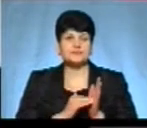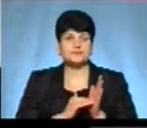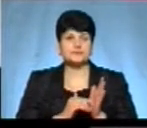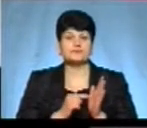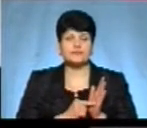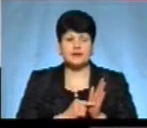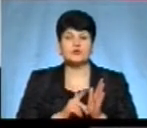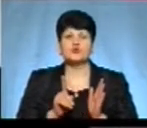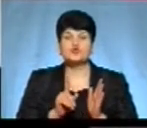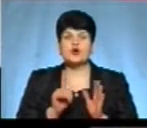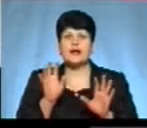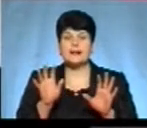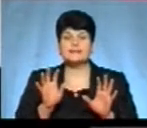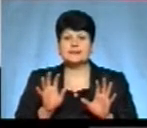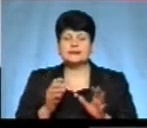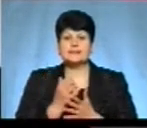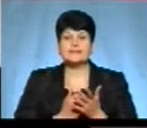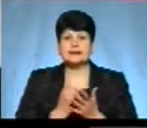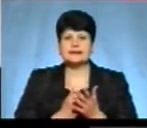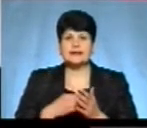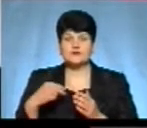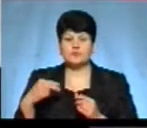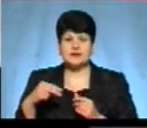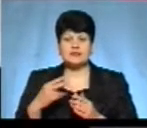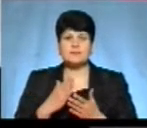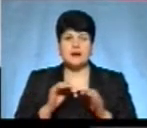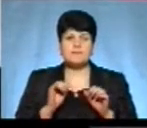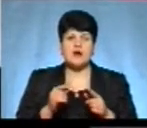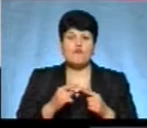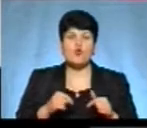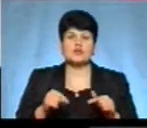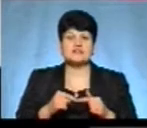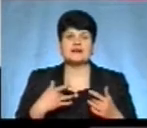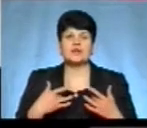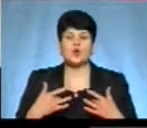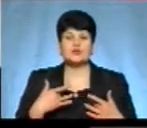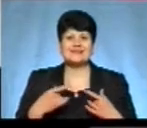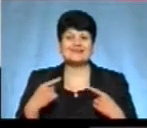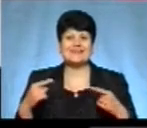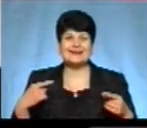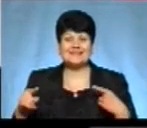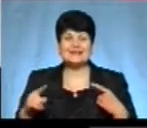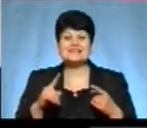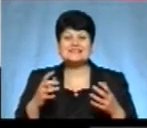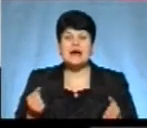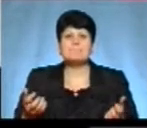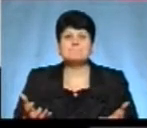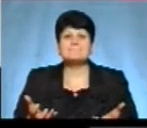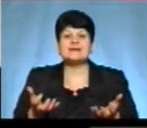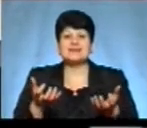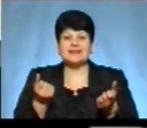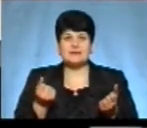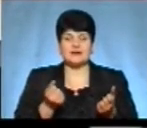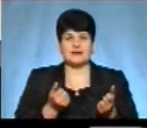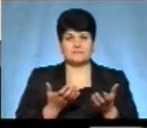що кандидати в президенти мають право організовувати концерти і інші, але за підтримки кандидата в